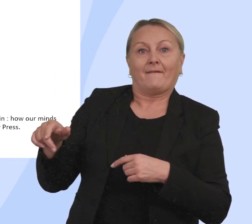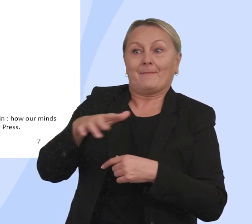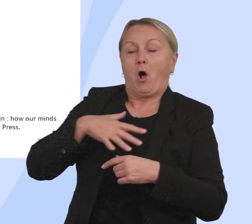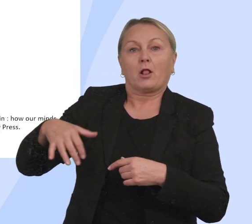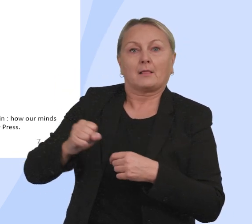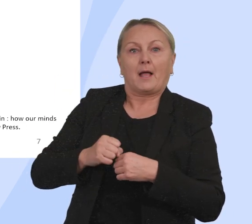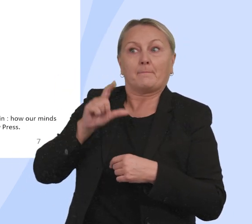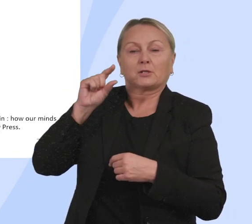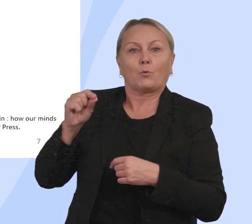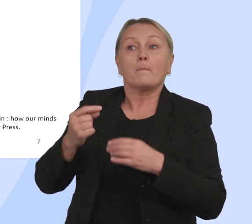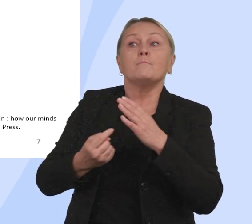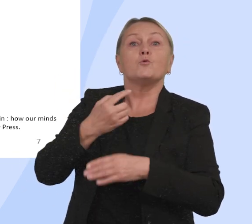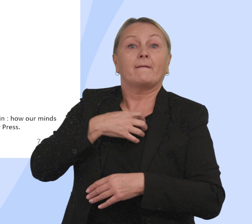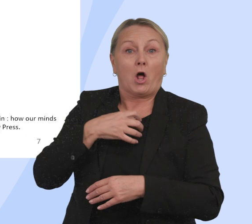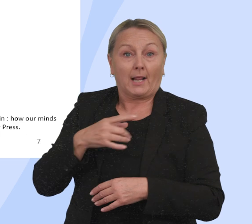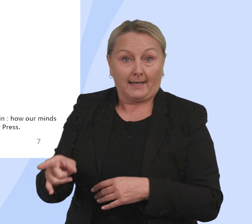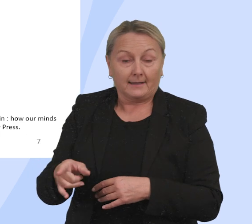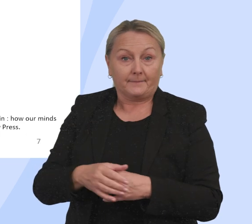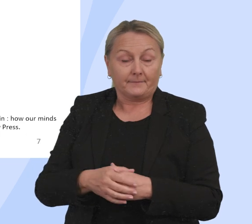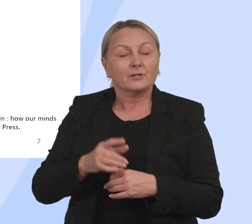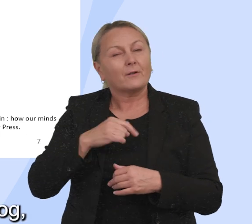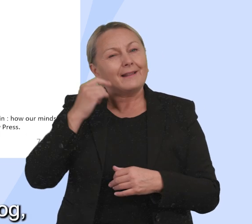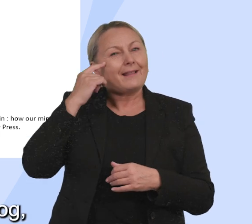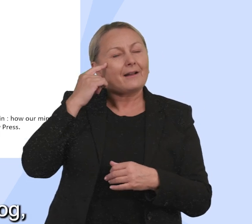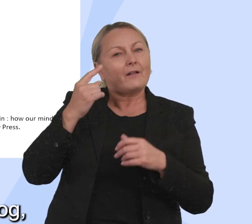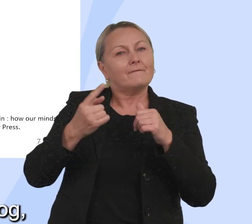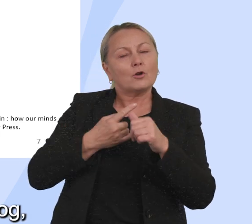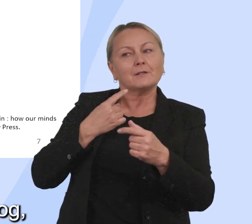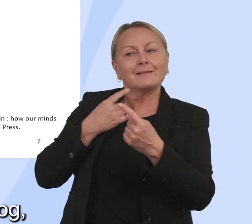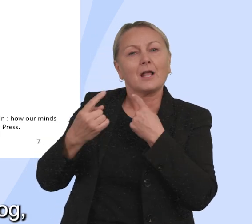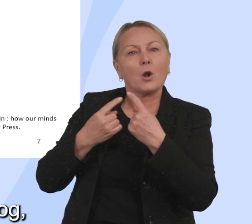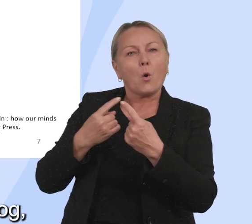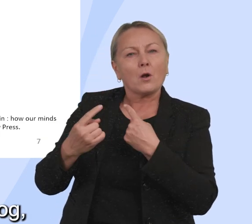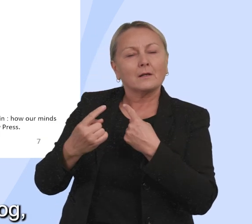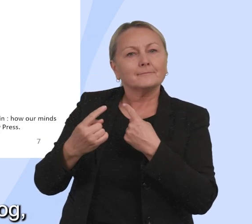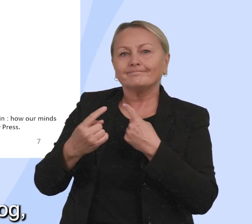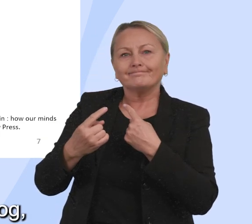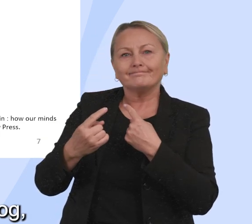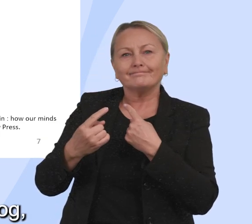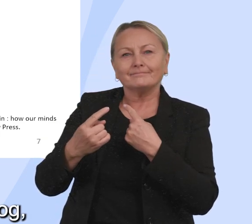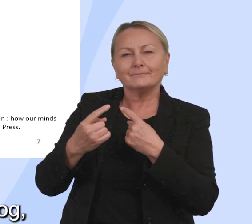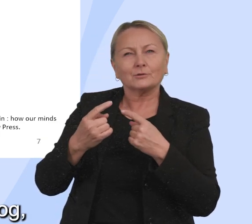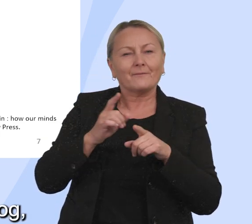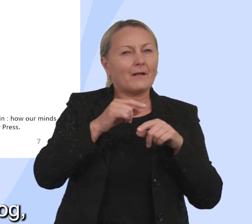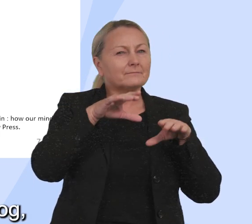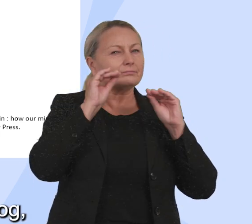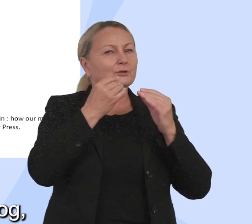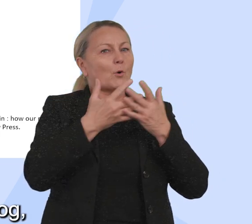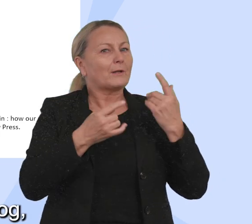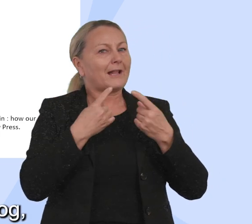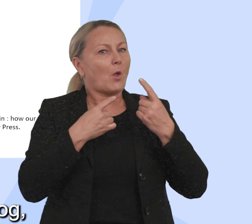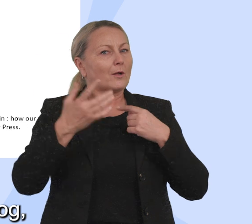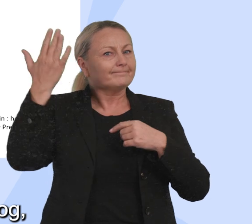Så vi tænker, at den første dialog nok ikke har været, som vi forstår det, en sproglig dialog,